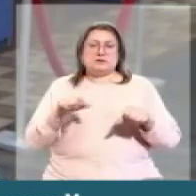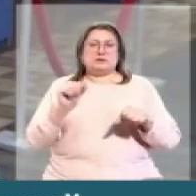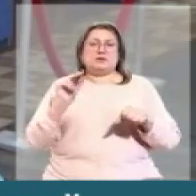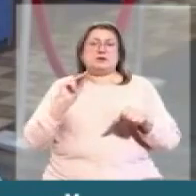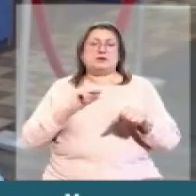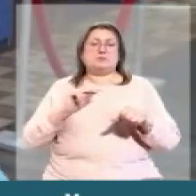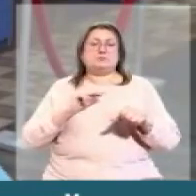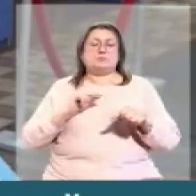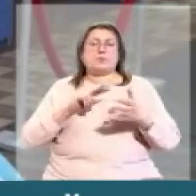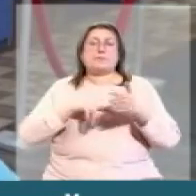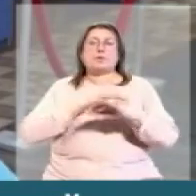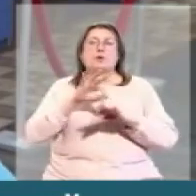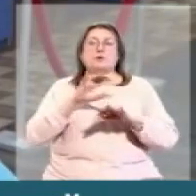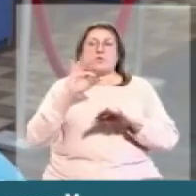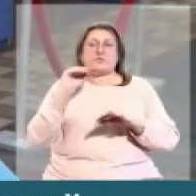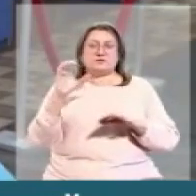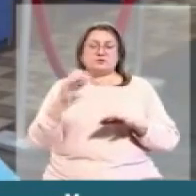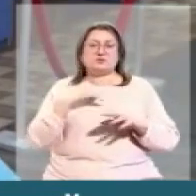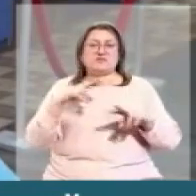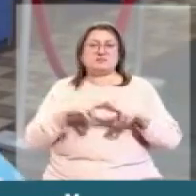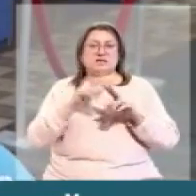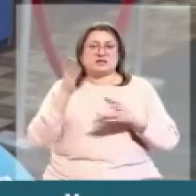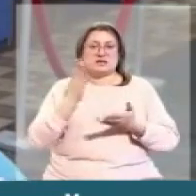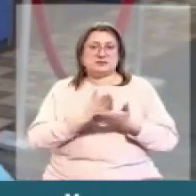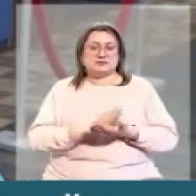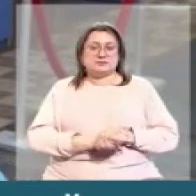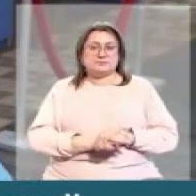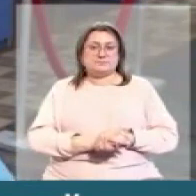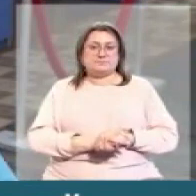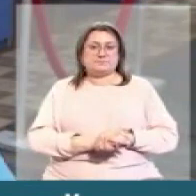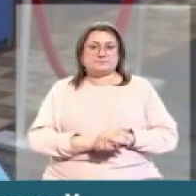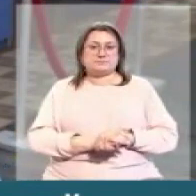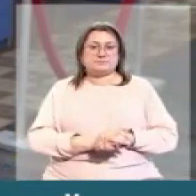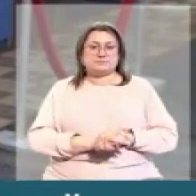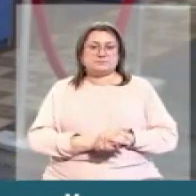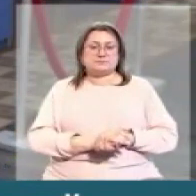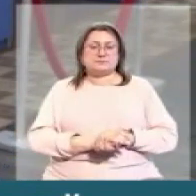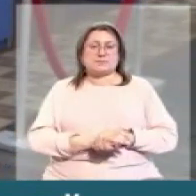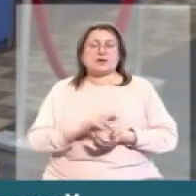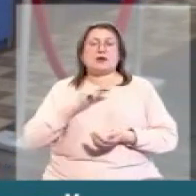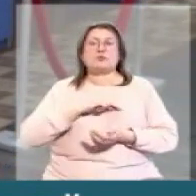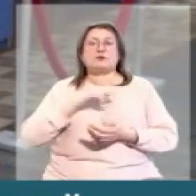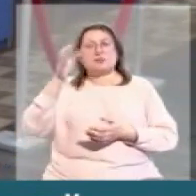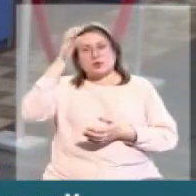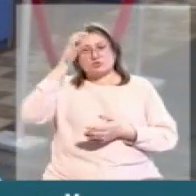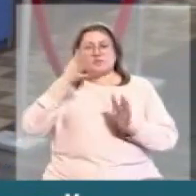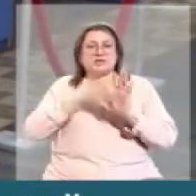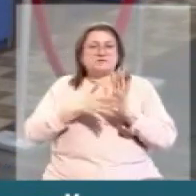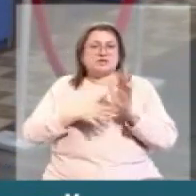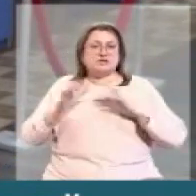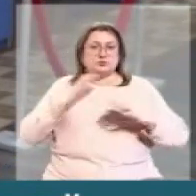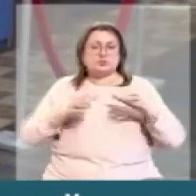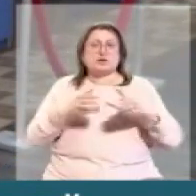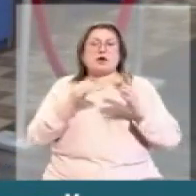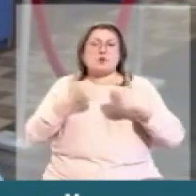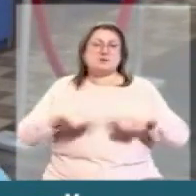работа проектного офиса, который у нас в Астане работает. Это работа научно-исследовательских институтов и